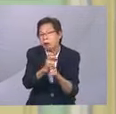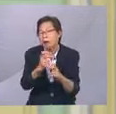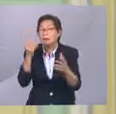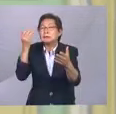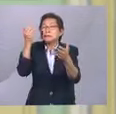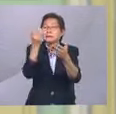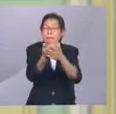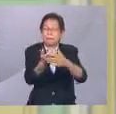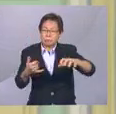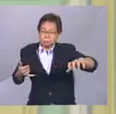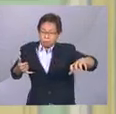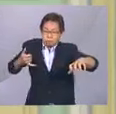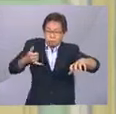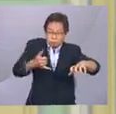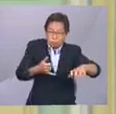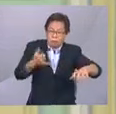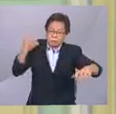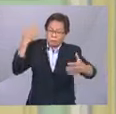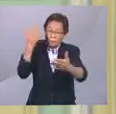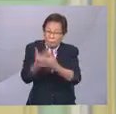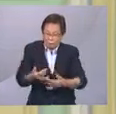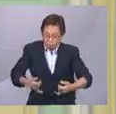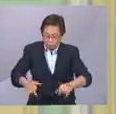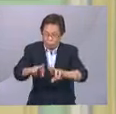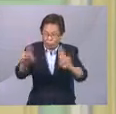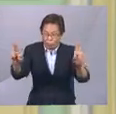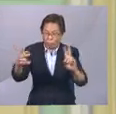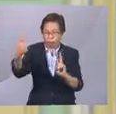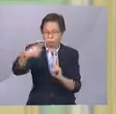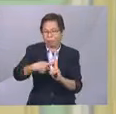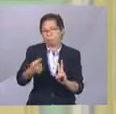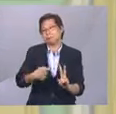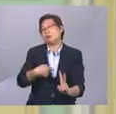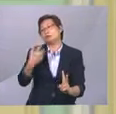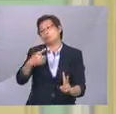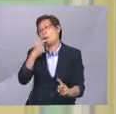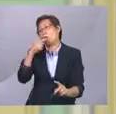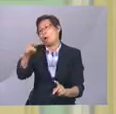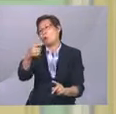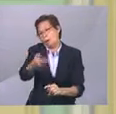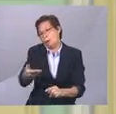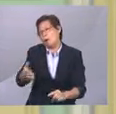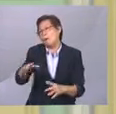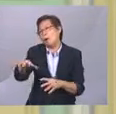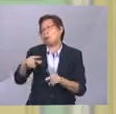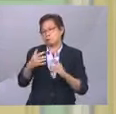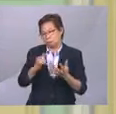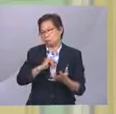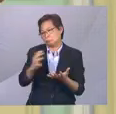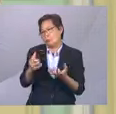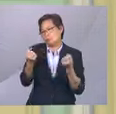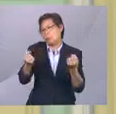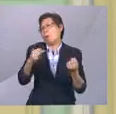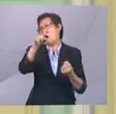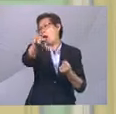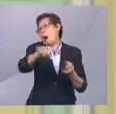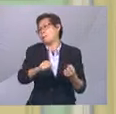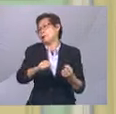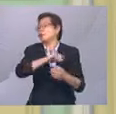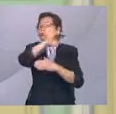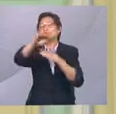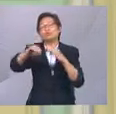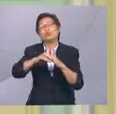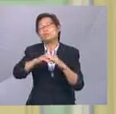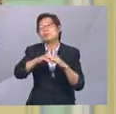sampai ke tempat skata Jalan Raya mereka beralasan Saida kode barang ndak pergi pickup jadi Semoga akan